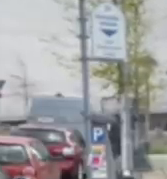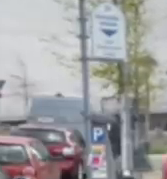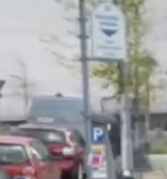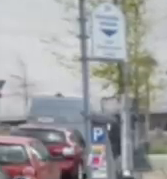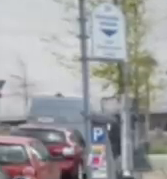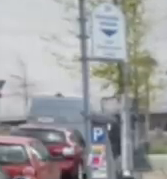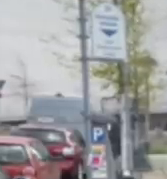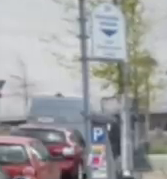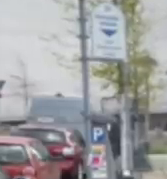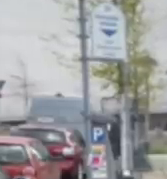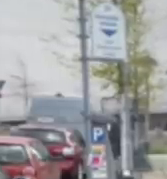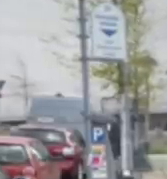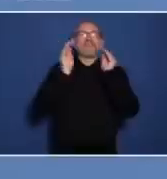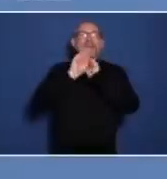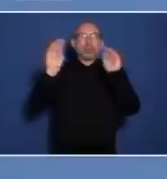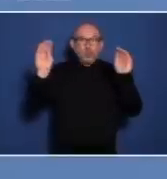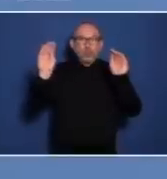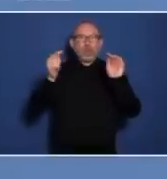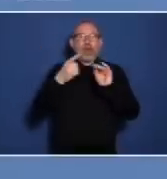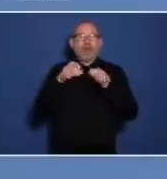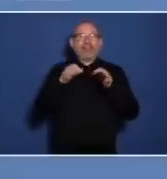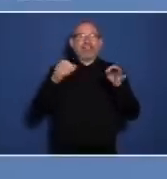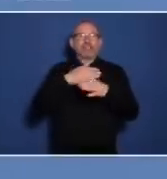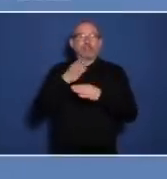den Sonderrechten. Schauen Sie es an.